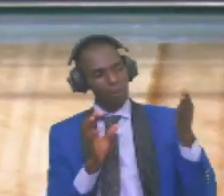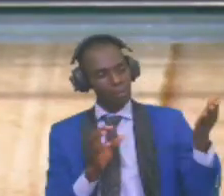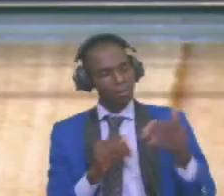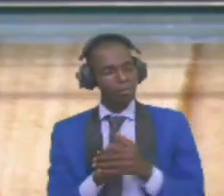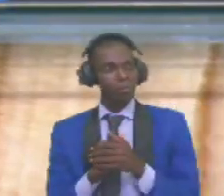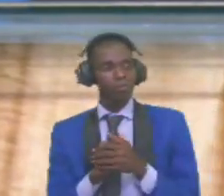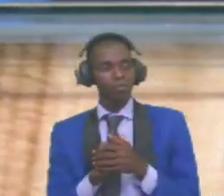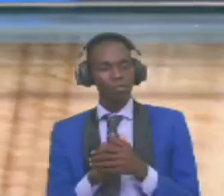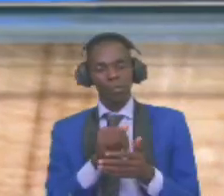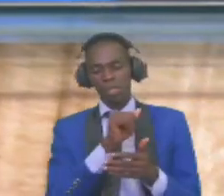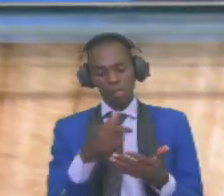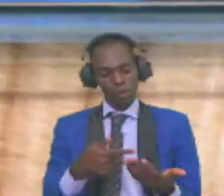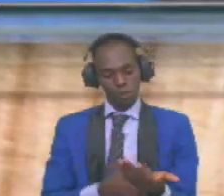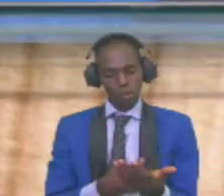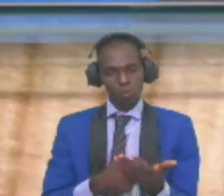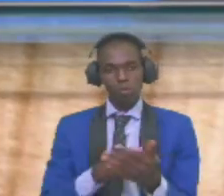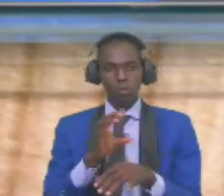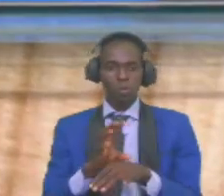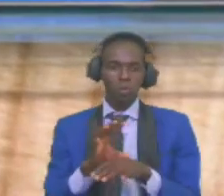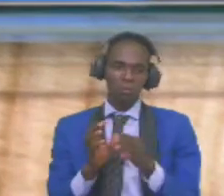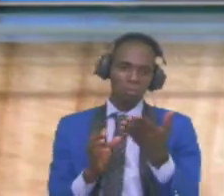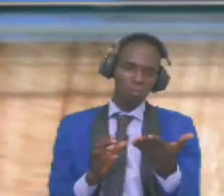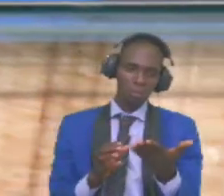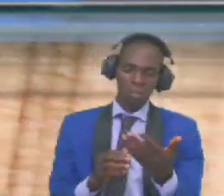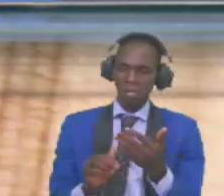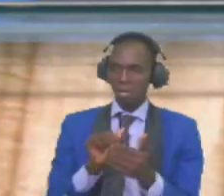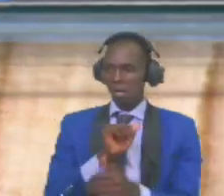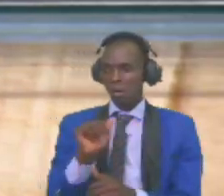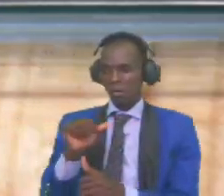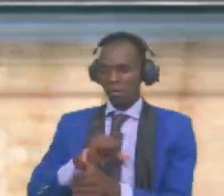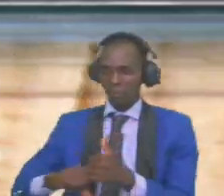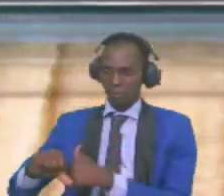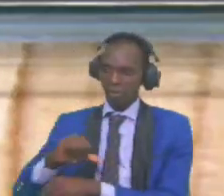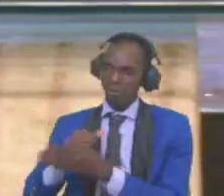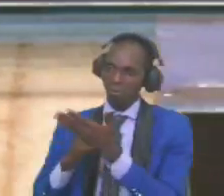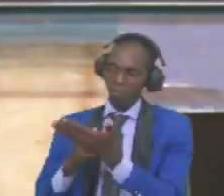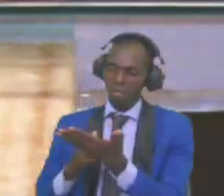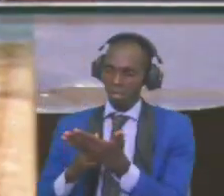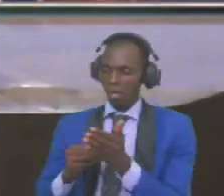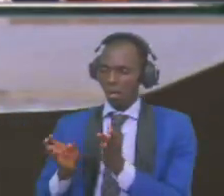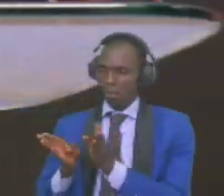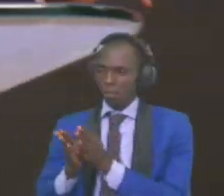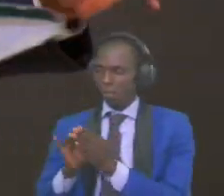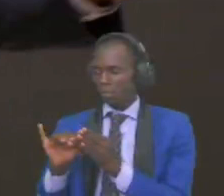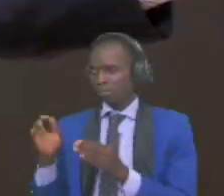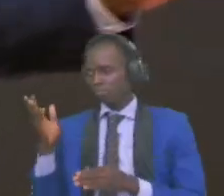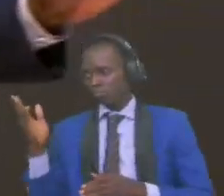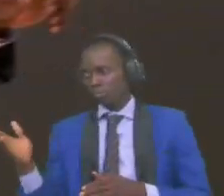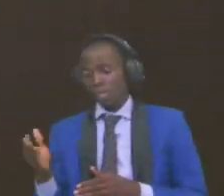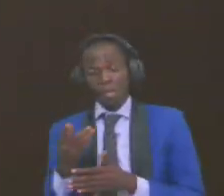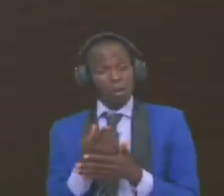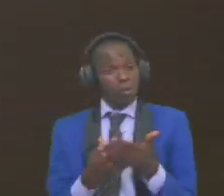église il a vingt puis d'instable évangélique ici puis 9 amiri s'y rassemblent malabar